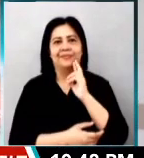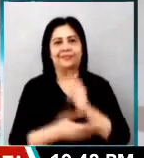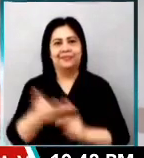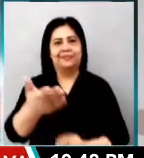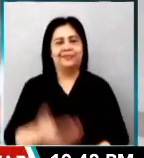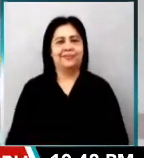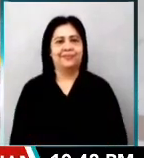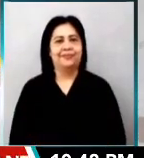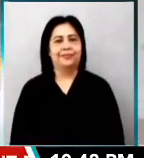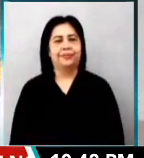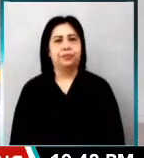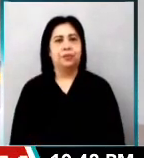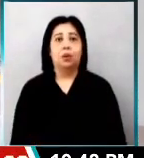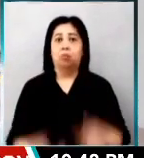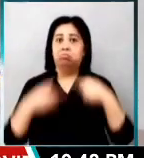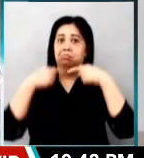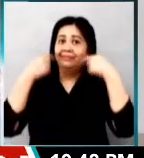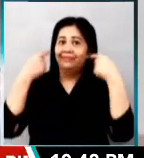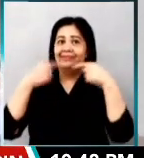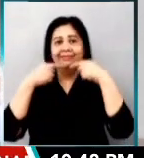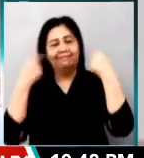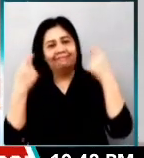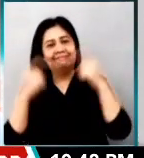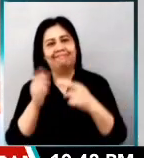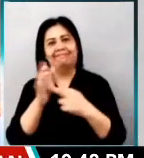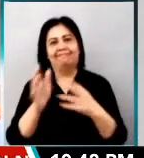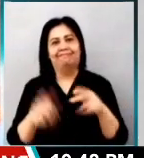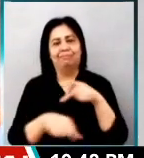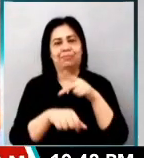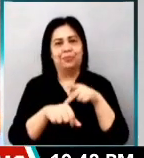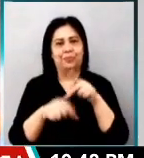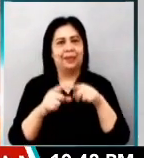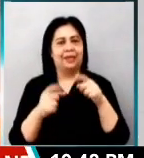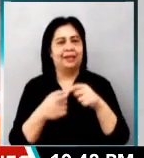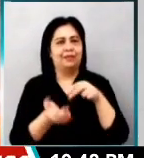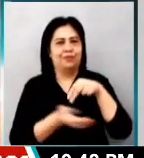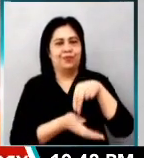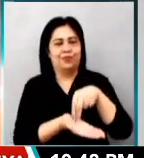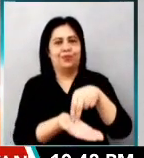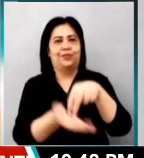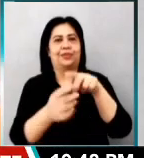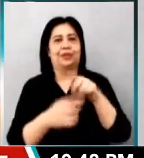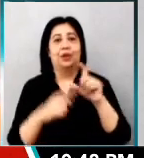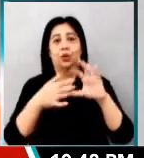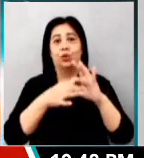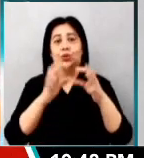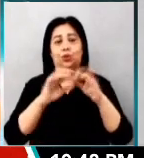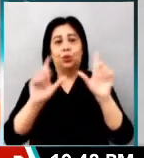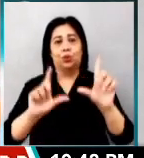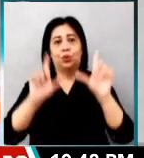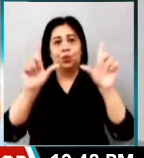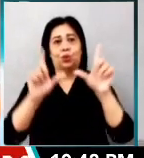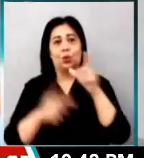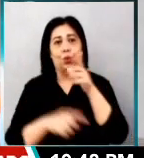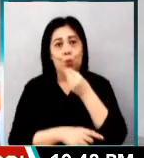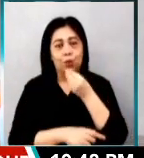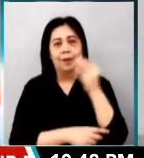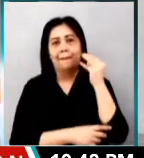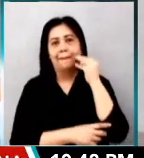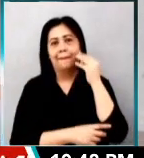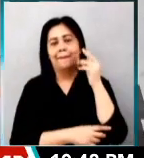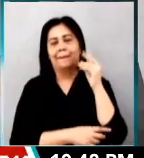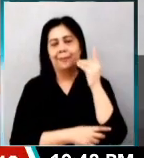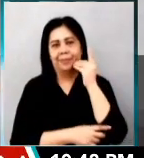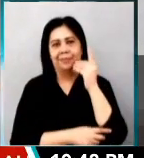All smiles pa rin ang pambato ng Pilipinas sa skateboarding competition sa Tokyo Olympics na si Marjeline Didal. Sa kabila yan